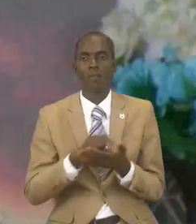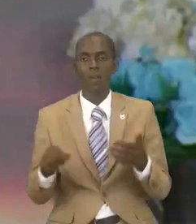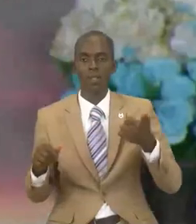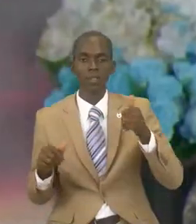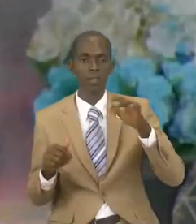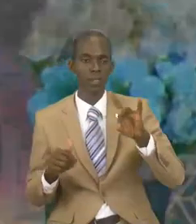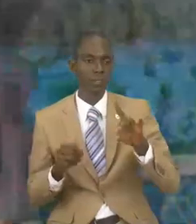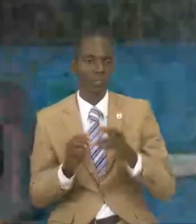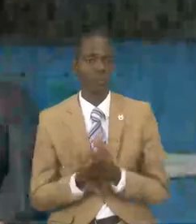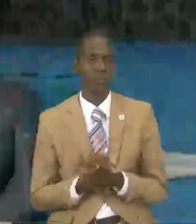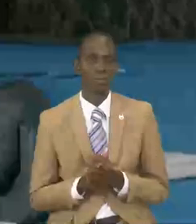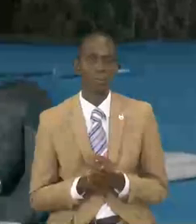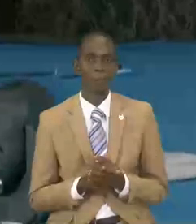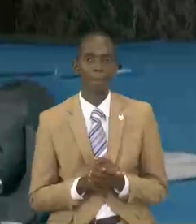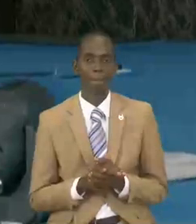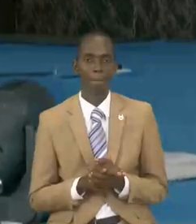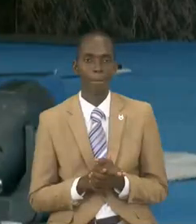Jésus.